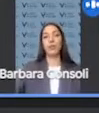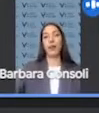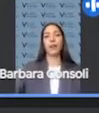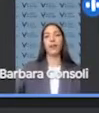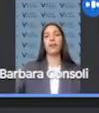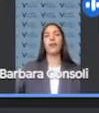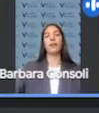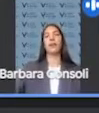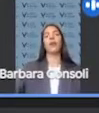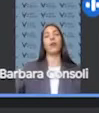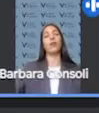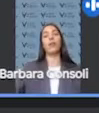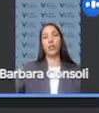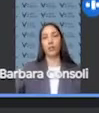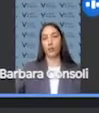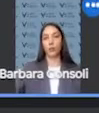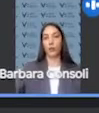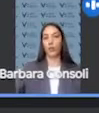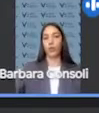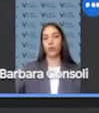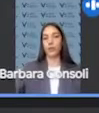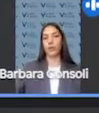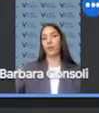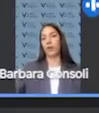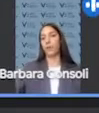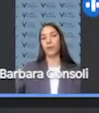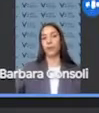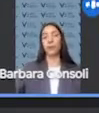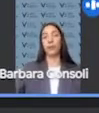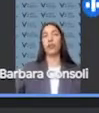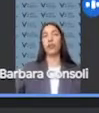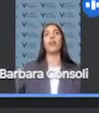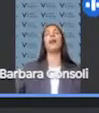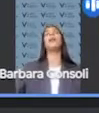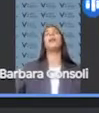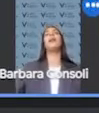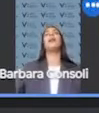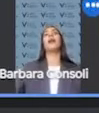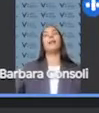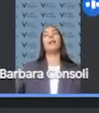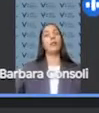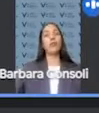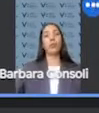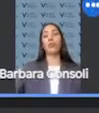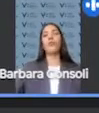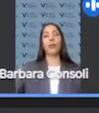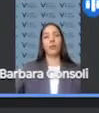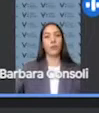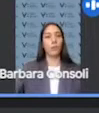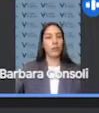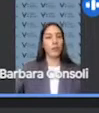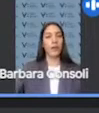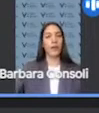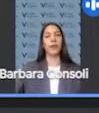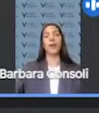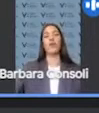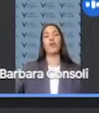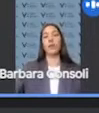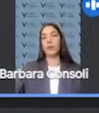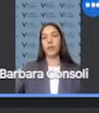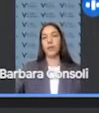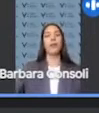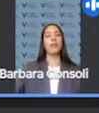di consigliare a chi si è ancora indeciso sul percorso universitario da scegliere è innanzitutto non fatevi influenzare